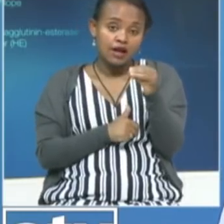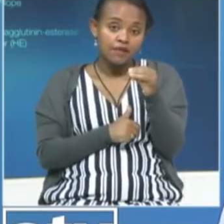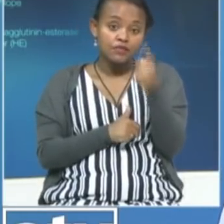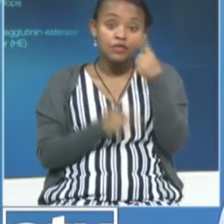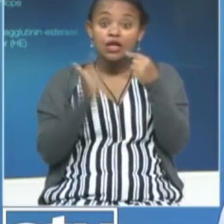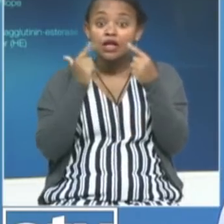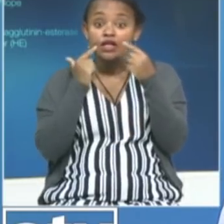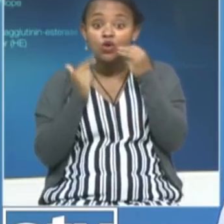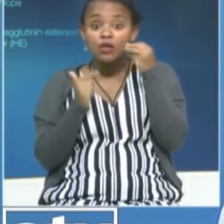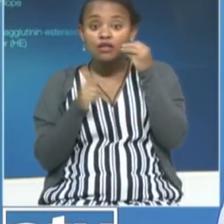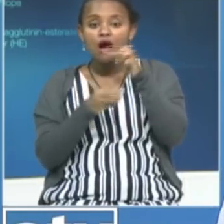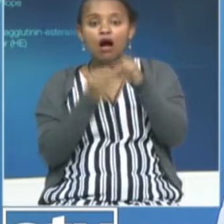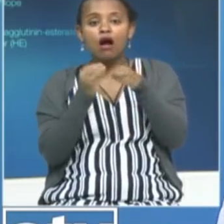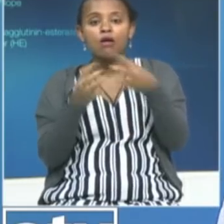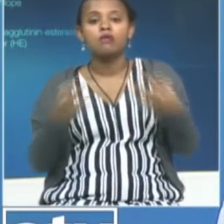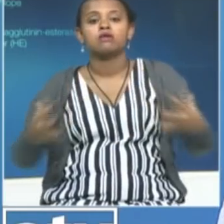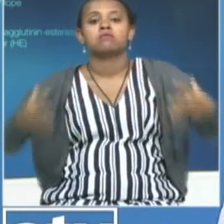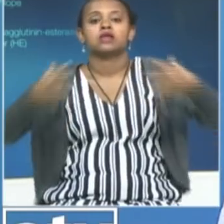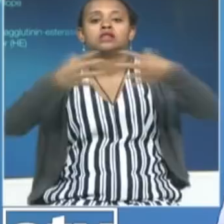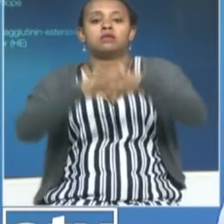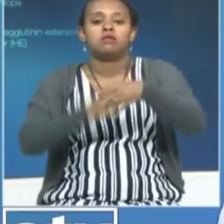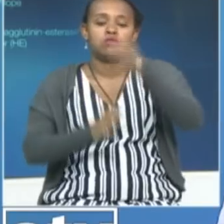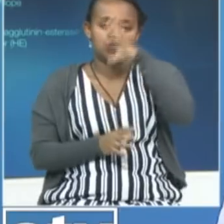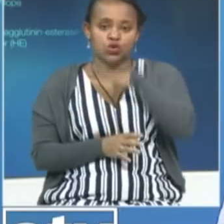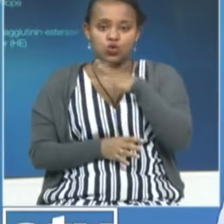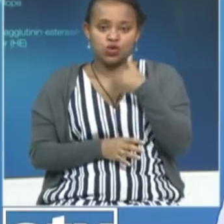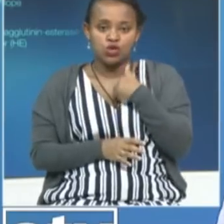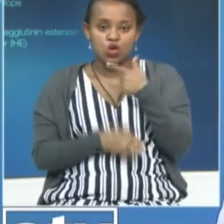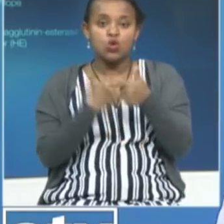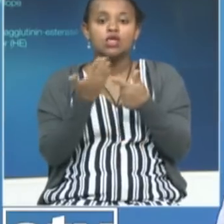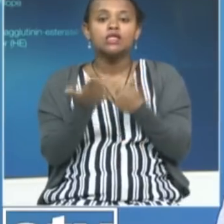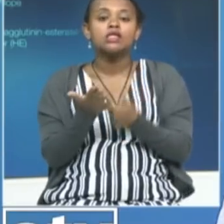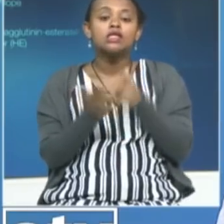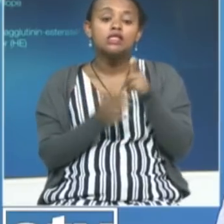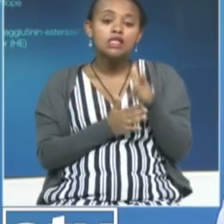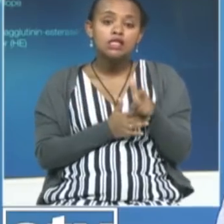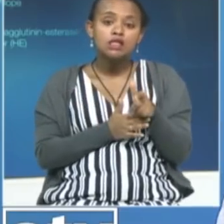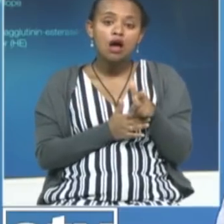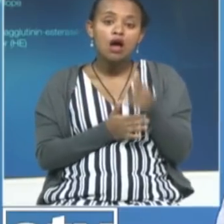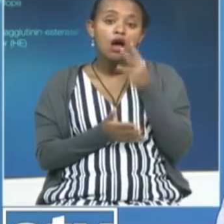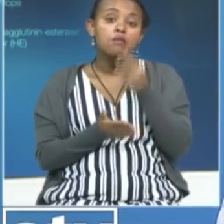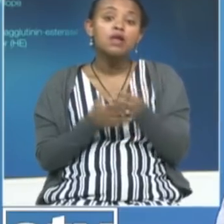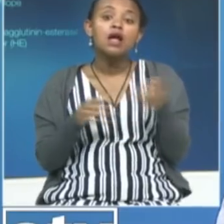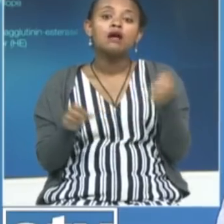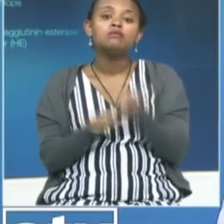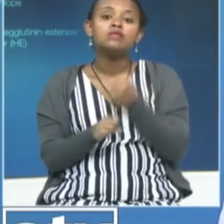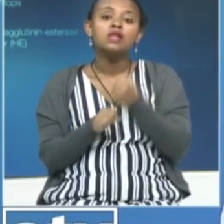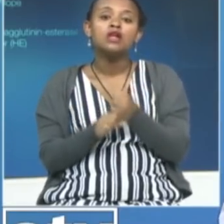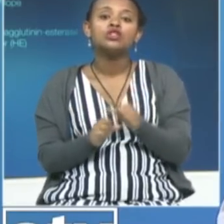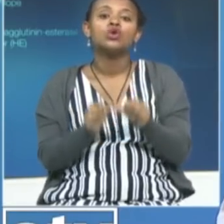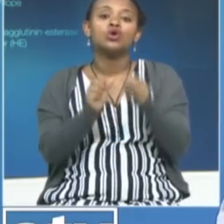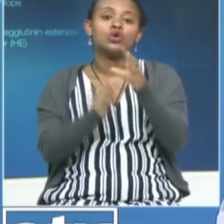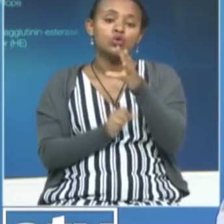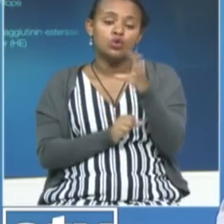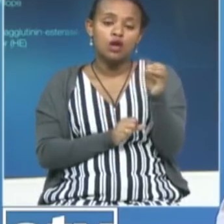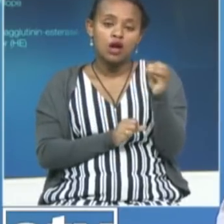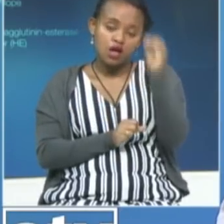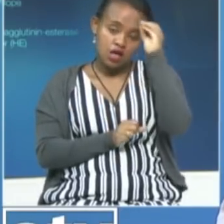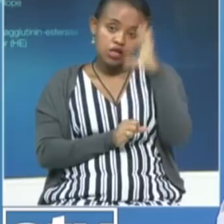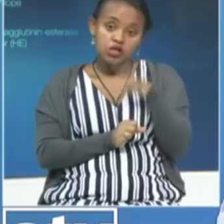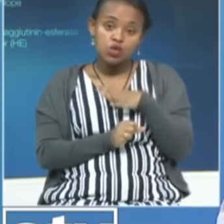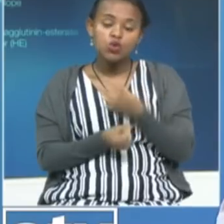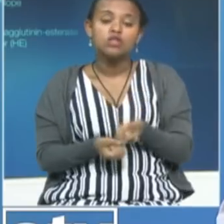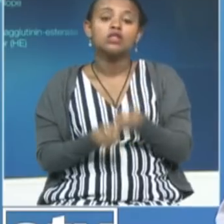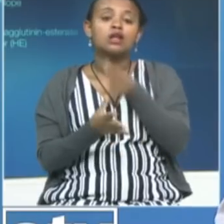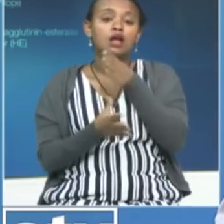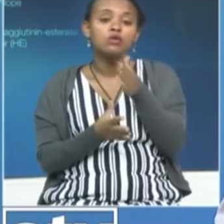ለቅሶ ቤት አካባቢም የሚያስተባብሩ ሰዎች አሉ። ስለዚህ እነዛ መልካም ስራቸውን ቢቀጥሉና ሰዎች